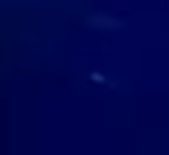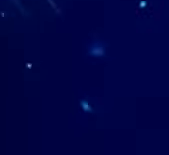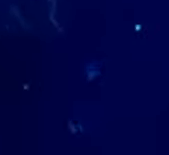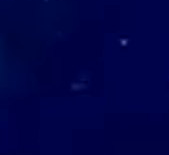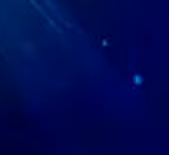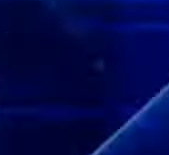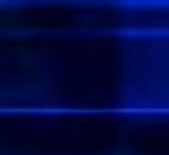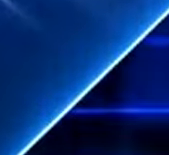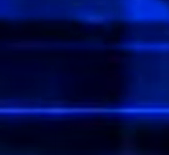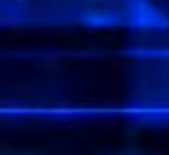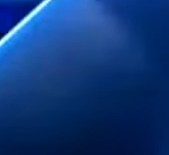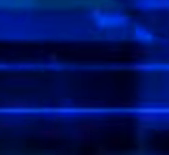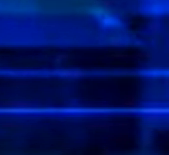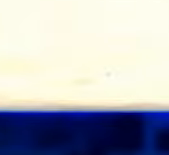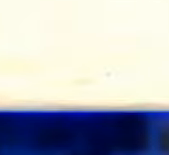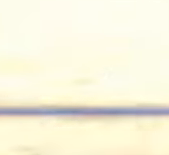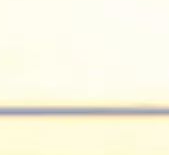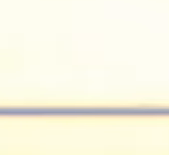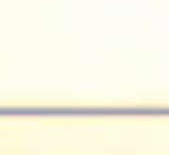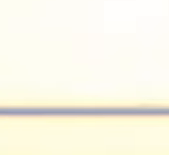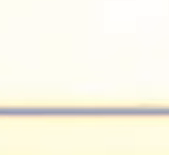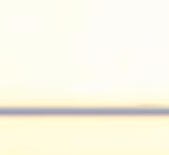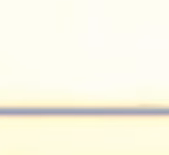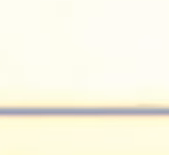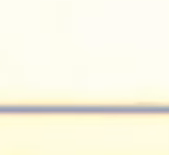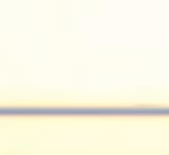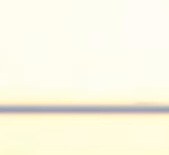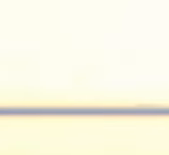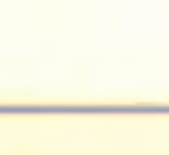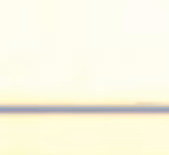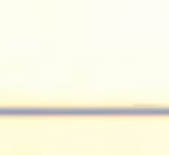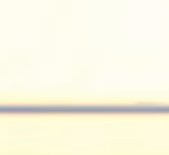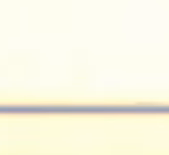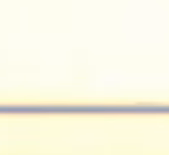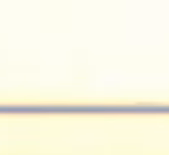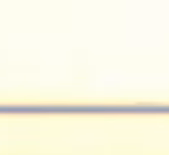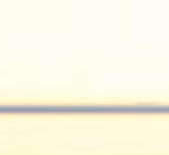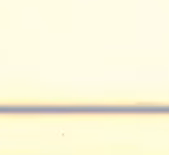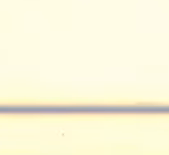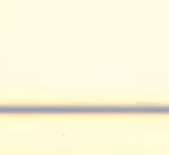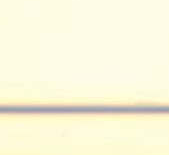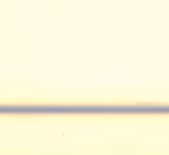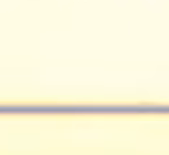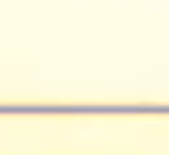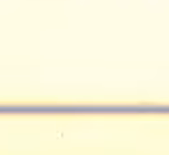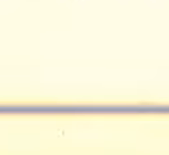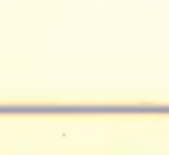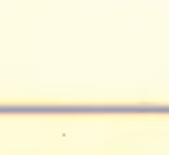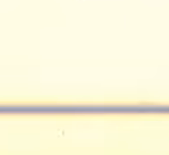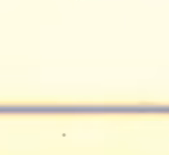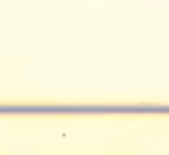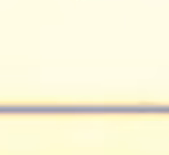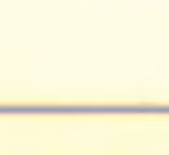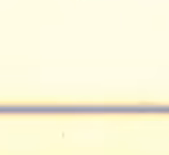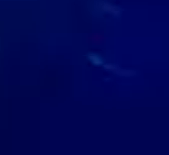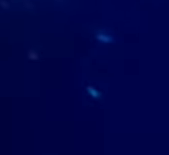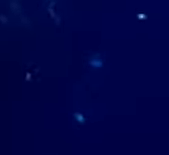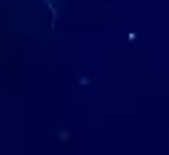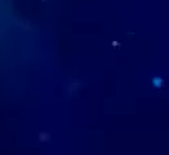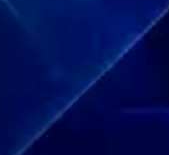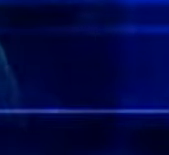city kabaliktaran yan sa Pangasinan kung saan matumal ang huli dahil sa El